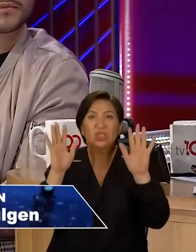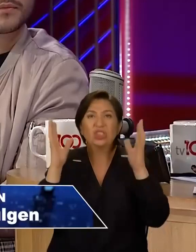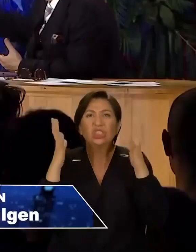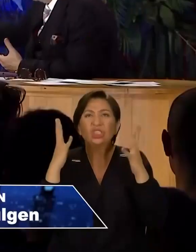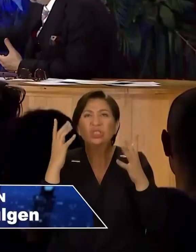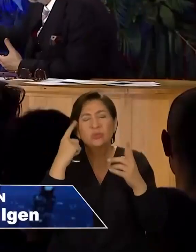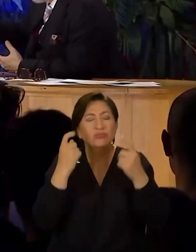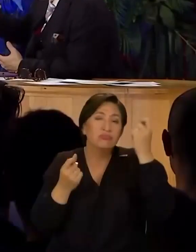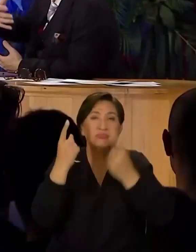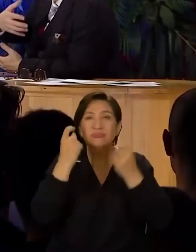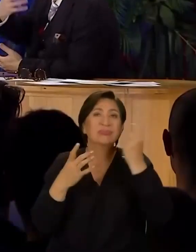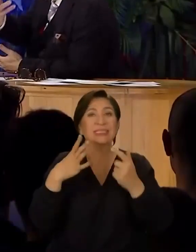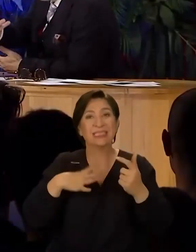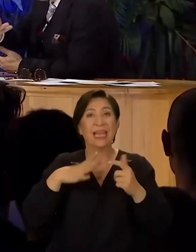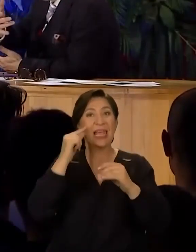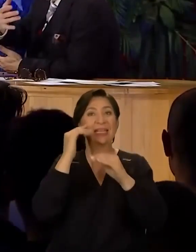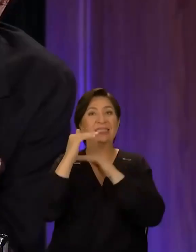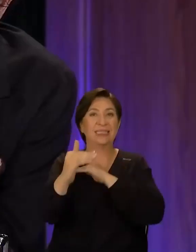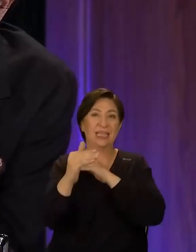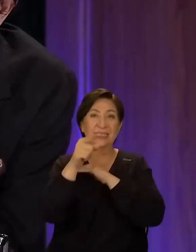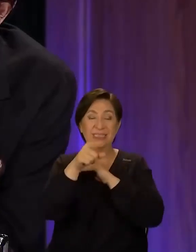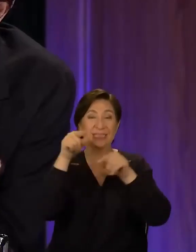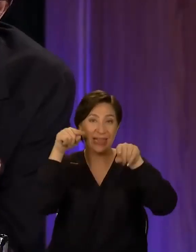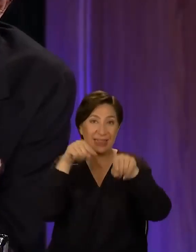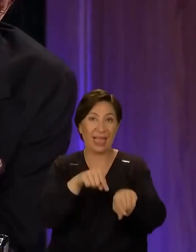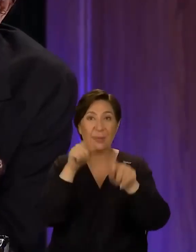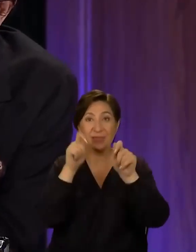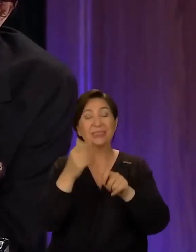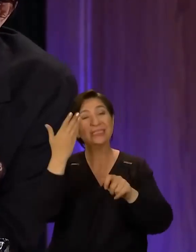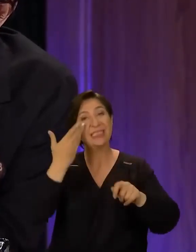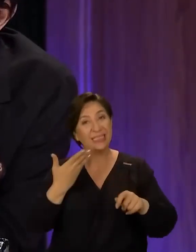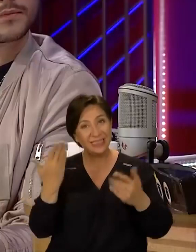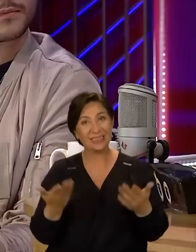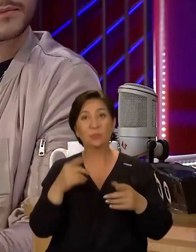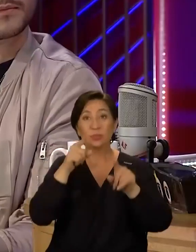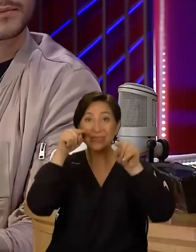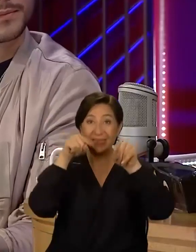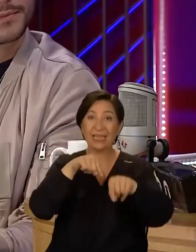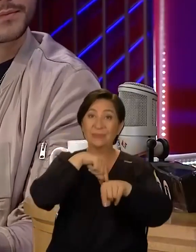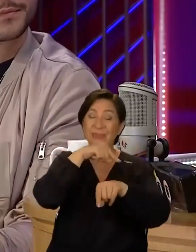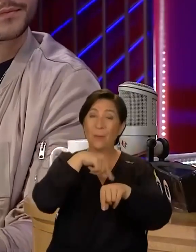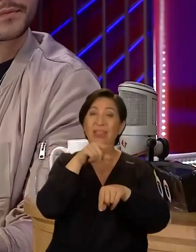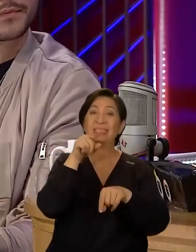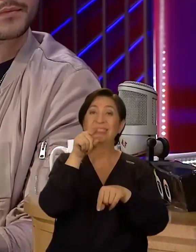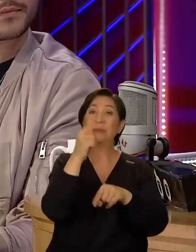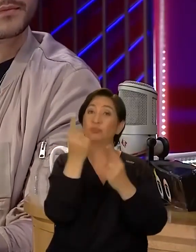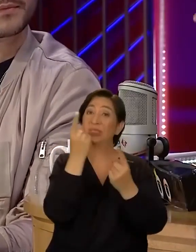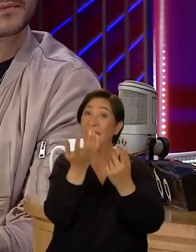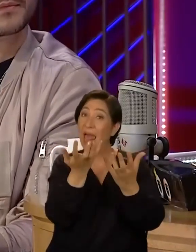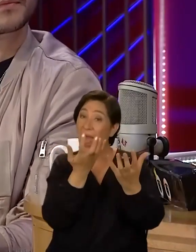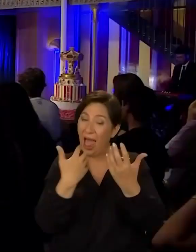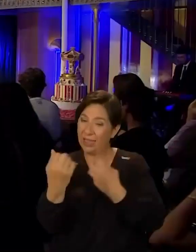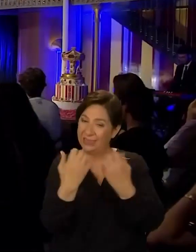çılgınca şeyler üretmek istersiniz ki insanlar sizi takip etsinler ve bu takip sırasında da sizden bir